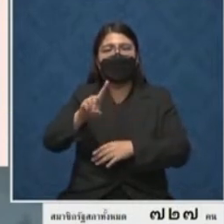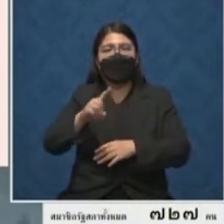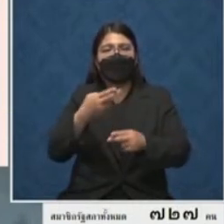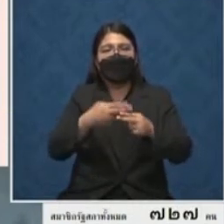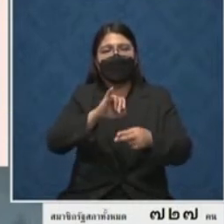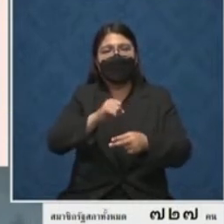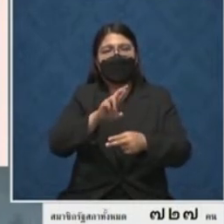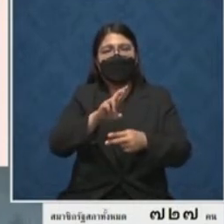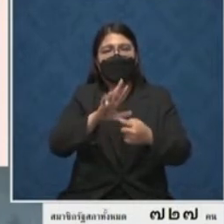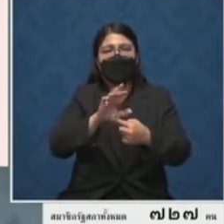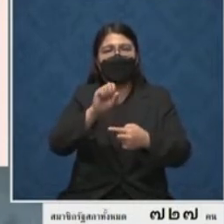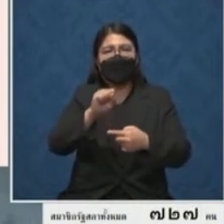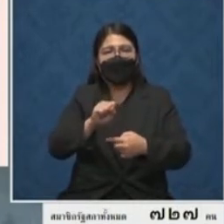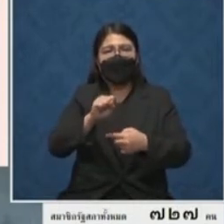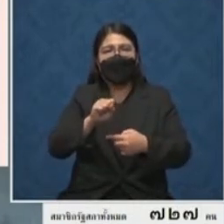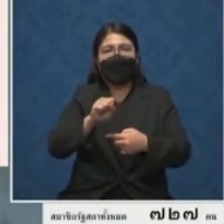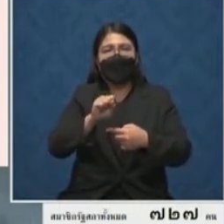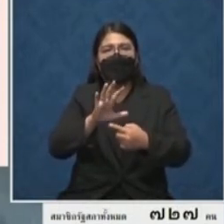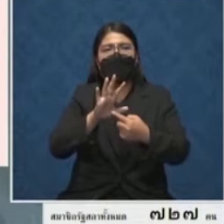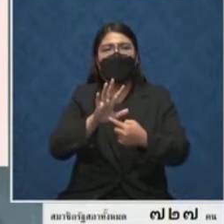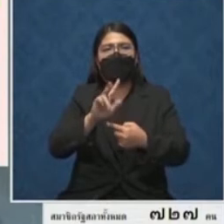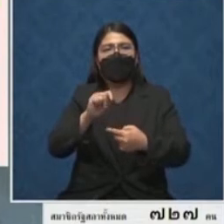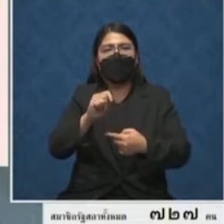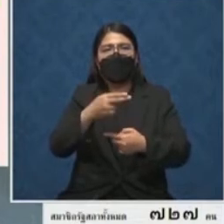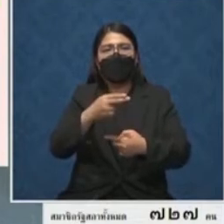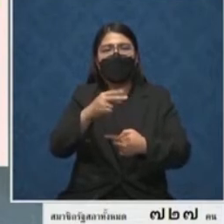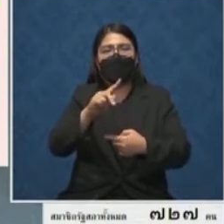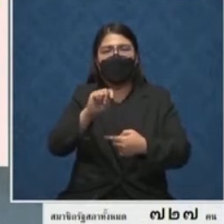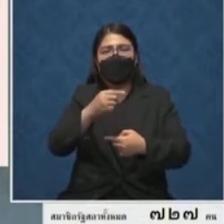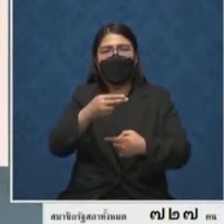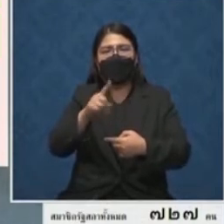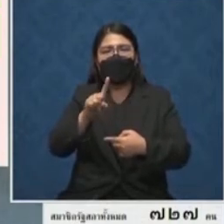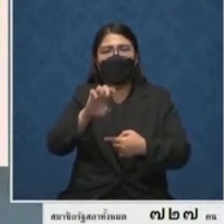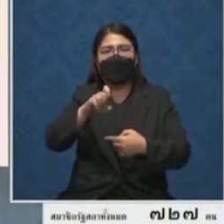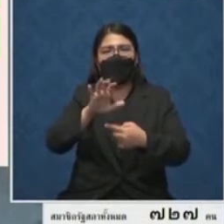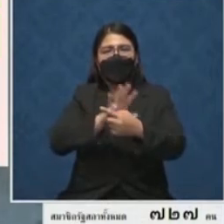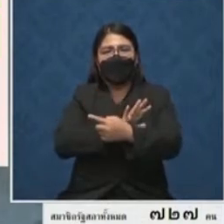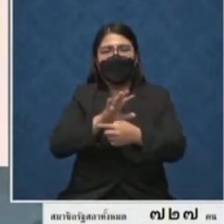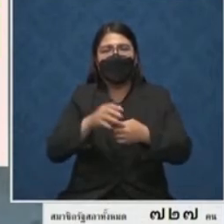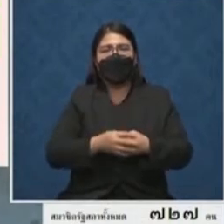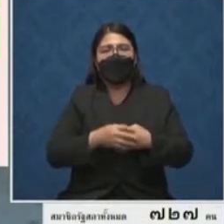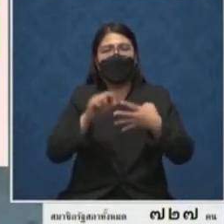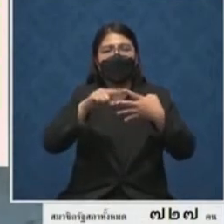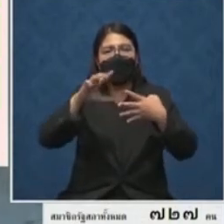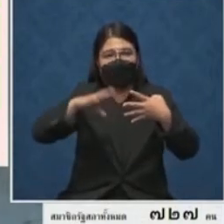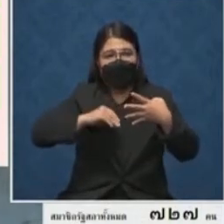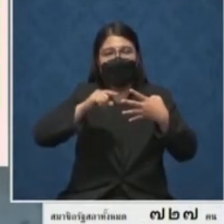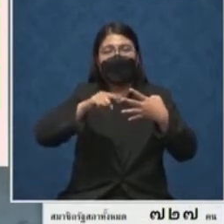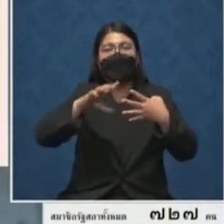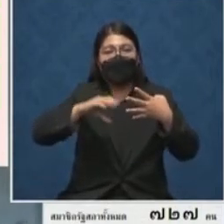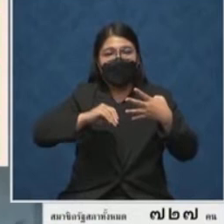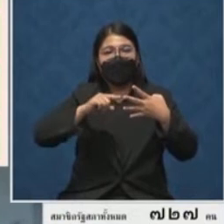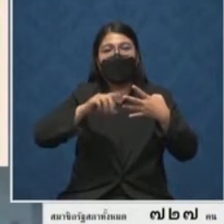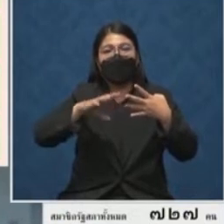สุรินทร์ 1รับหลักการ2รับหลักการ3รับหลักการ4รับหลักการ